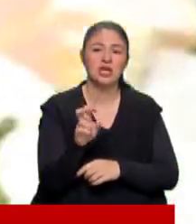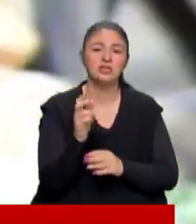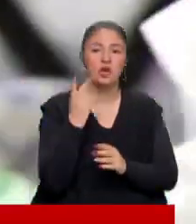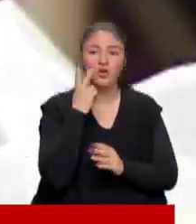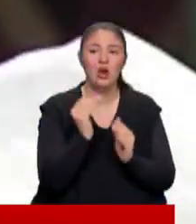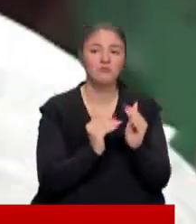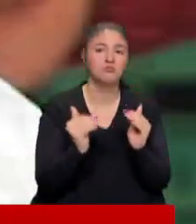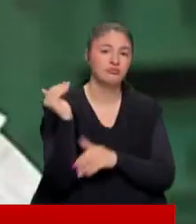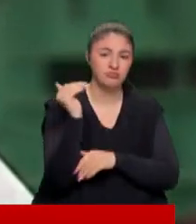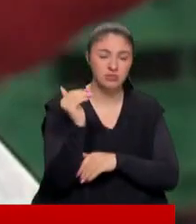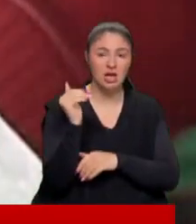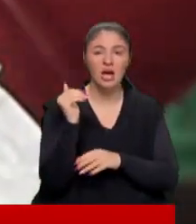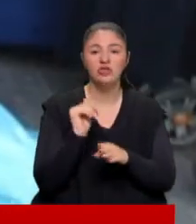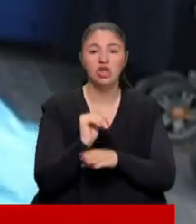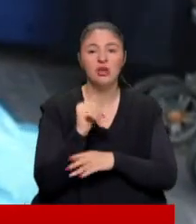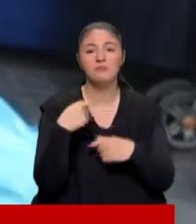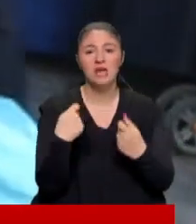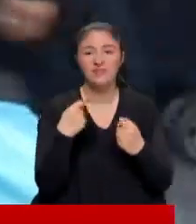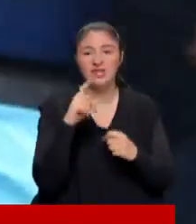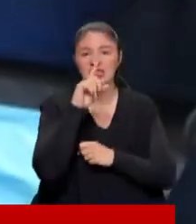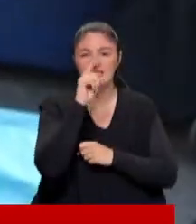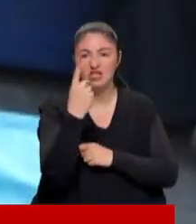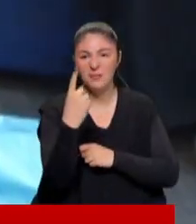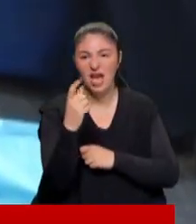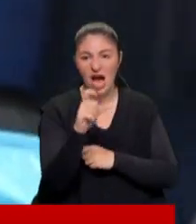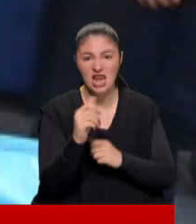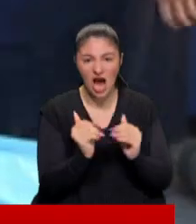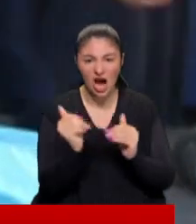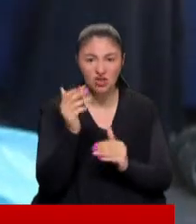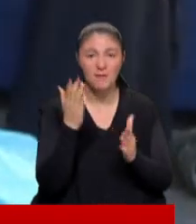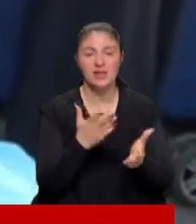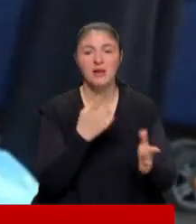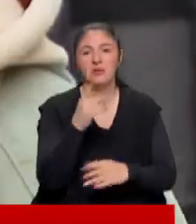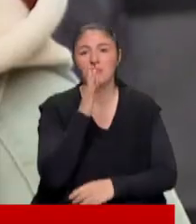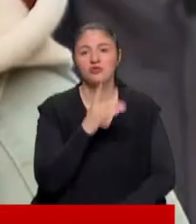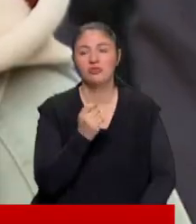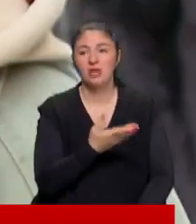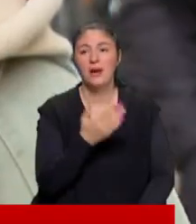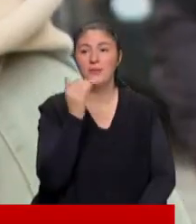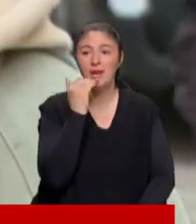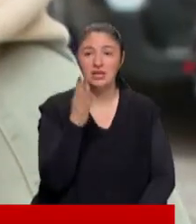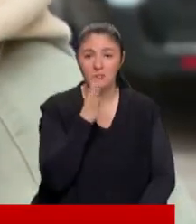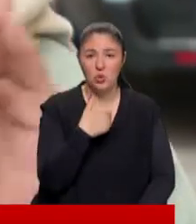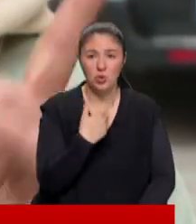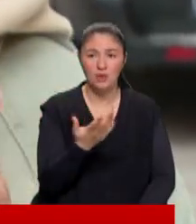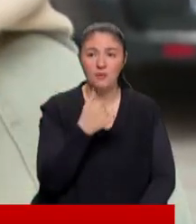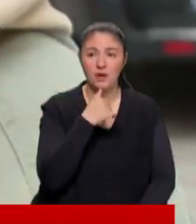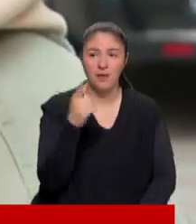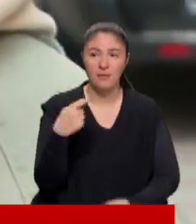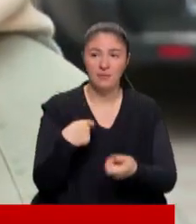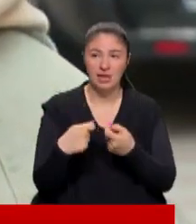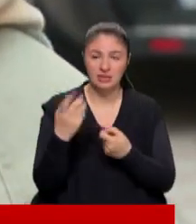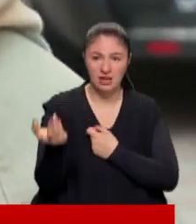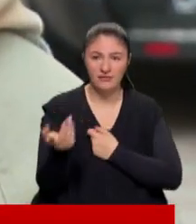%78,48 oranında arttı. Yaşam maliyetindeki sadece bir aylık artış bile 1500 lira. Peynirden biliyorum, babam da esnaf.